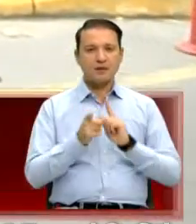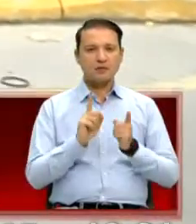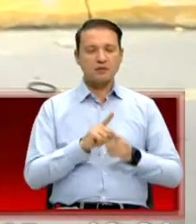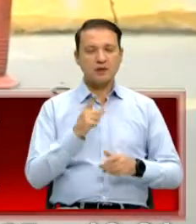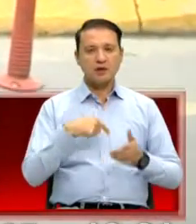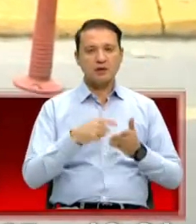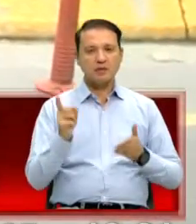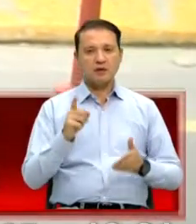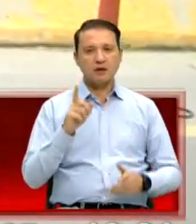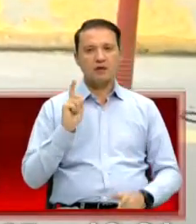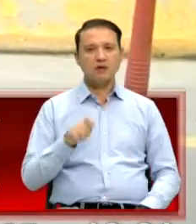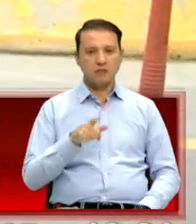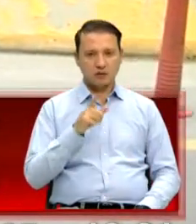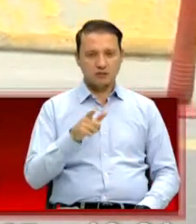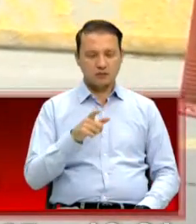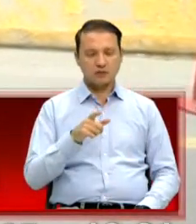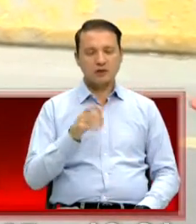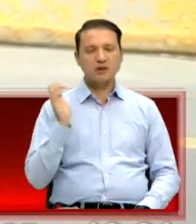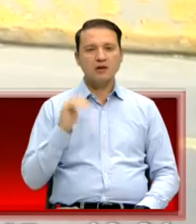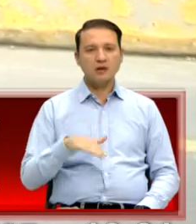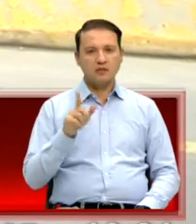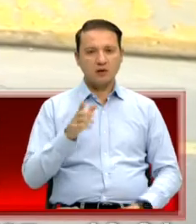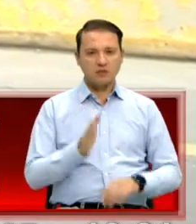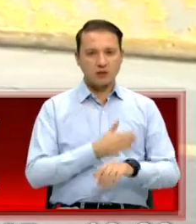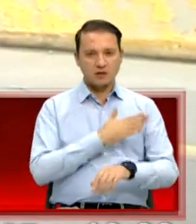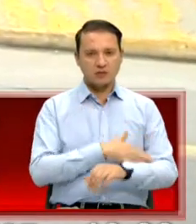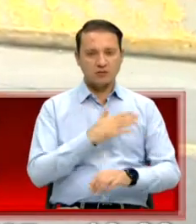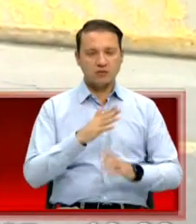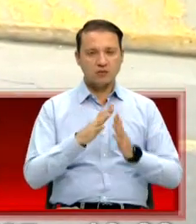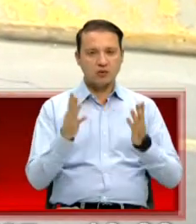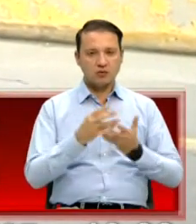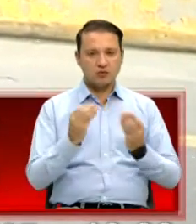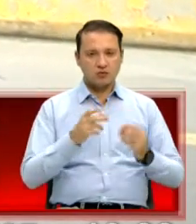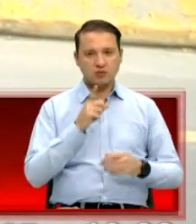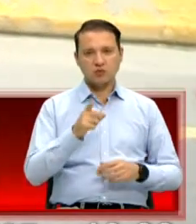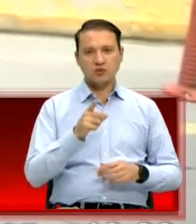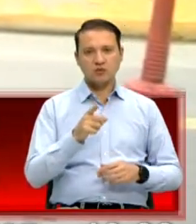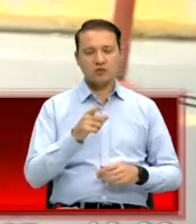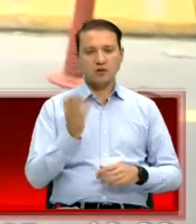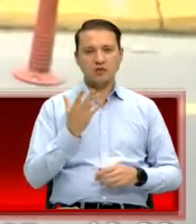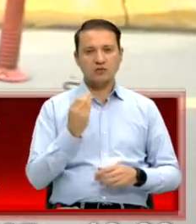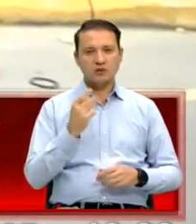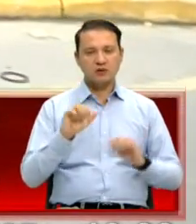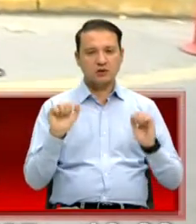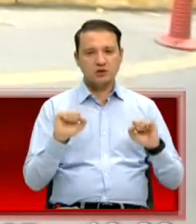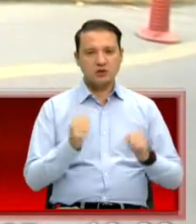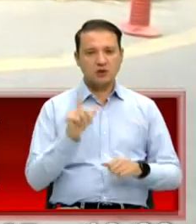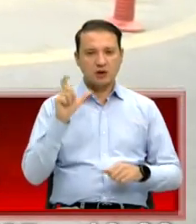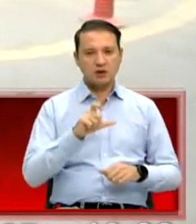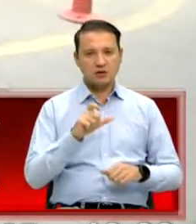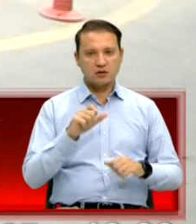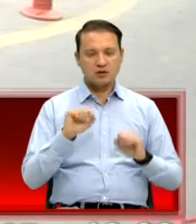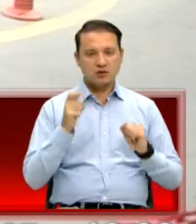randevularını iptal etmeyen ve gelmeyen vatandaşların büyük çoğunluğu bunu daha çok kış aylarında,